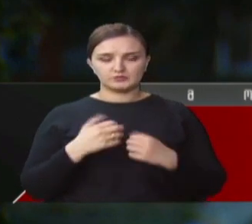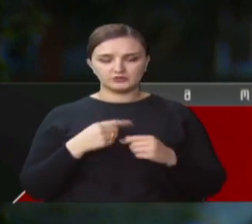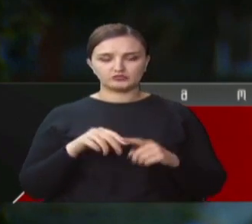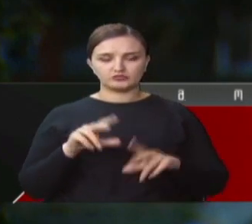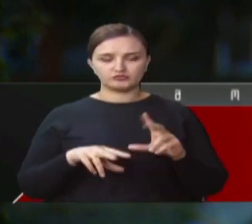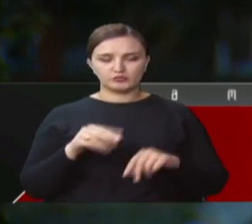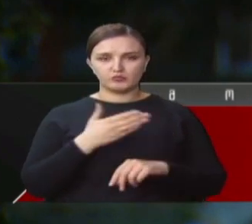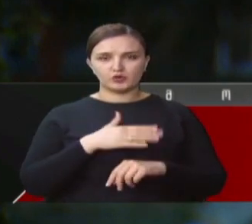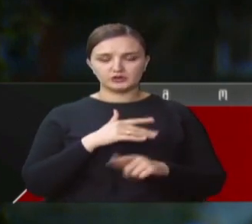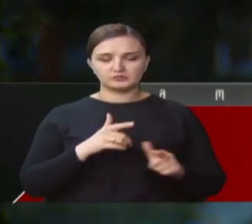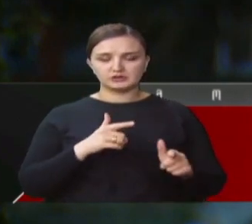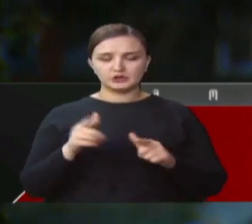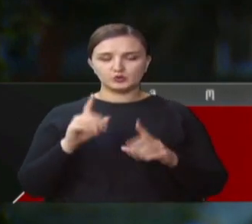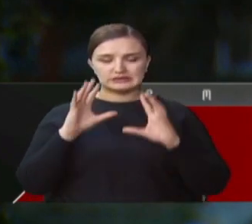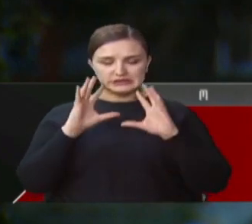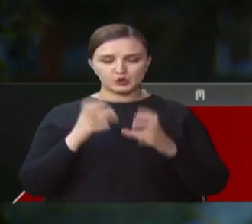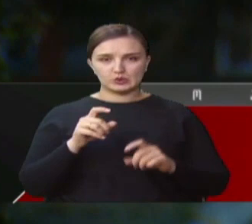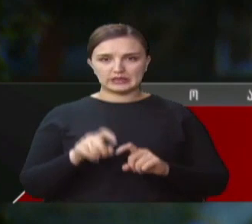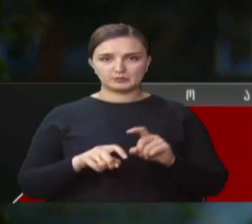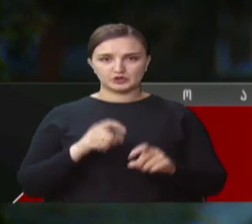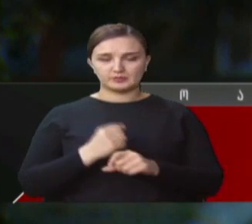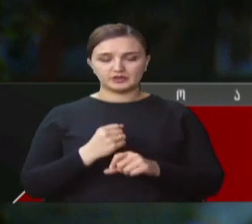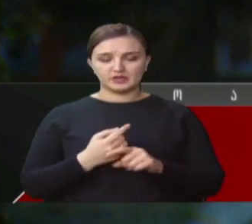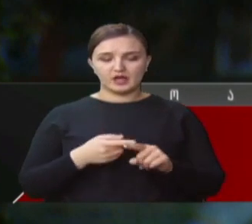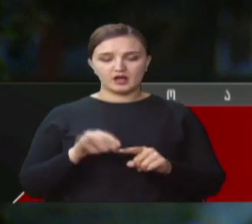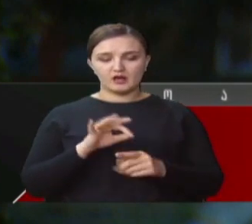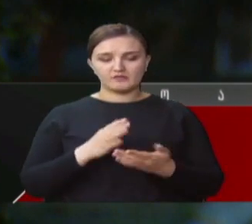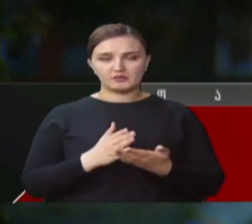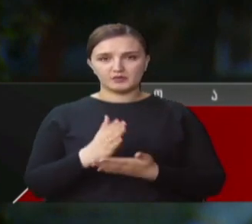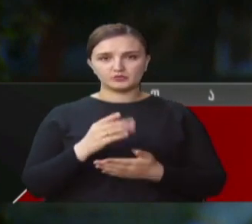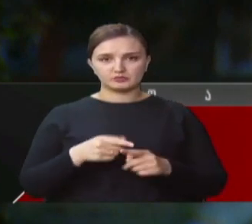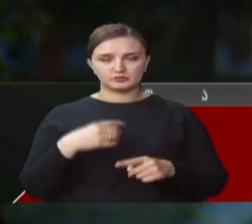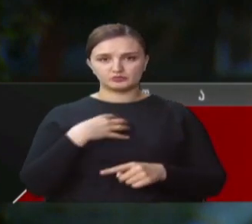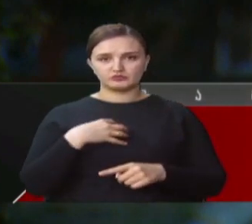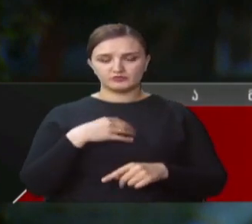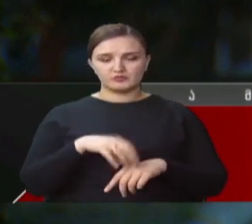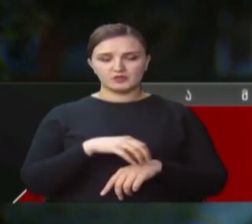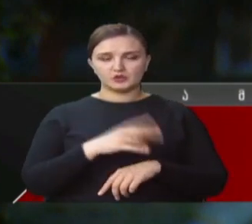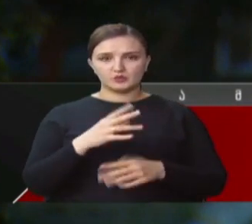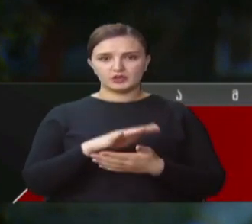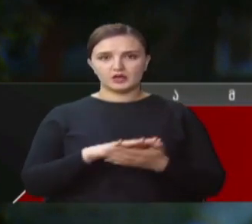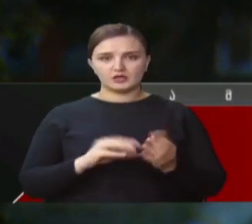პოლონეთი მზად არის, რომ ბევრად უფრო სერიოზული ნაბიჯები გადადგას. ამ მიმართულებით ძალიან მნიშვნელოვანია, რომ პარტიამ